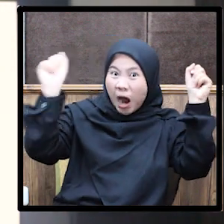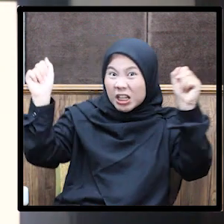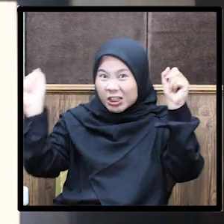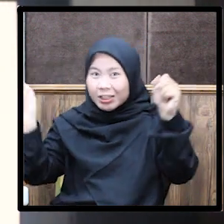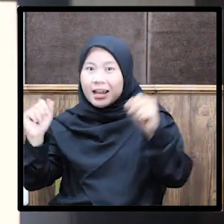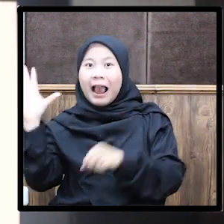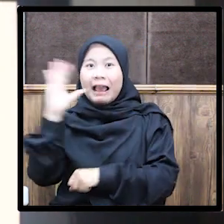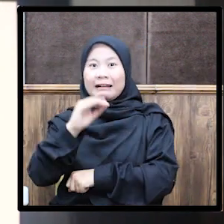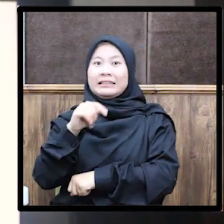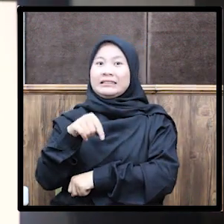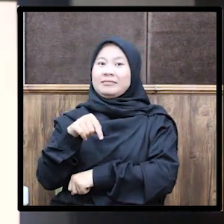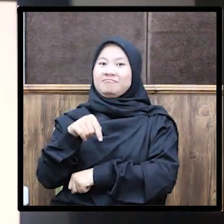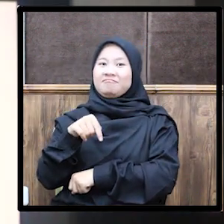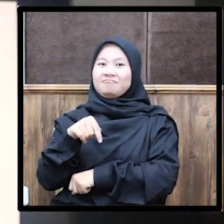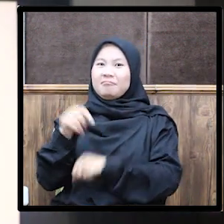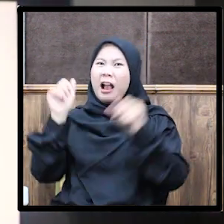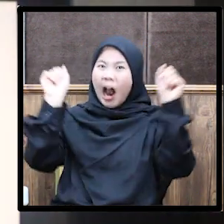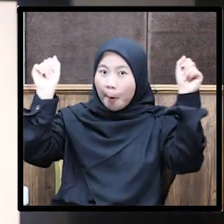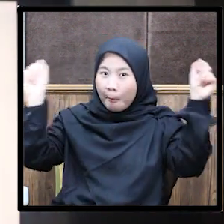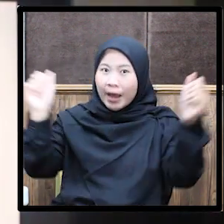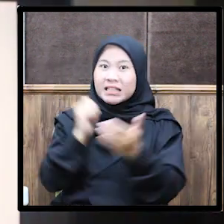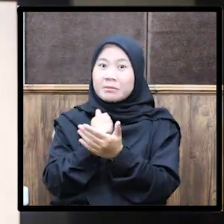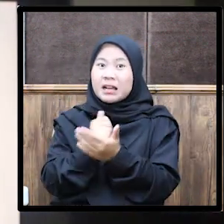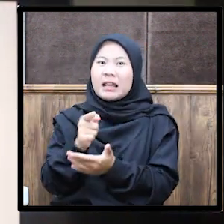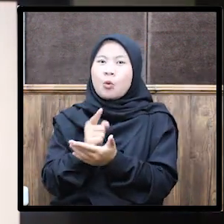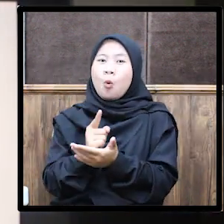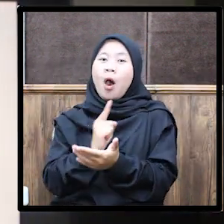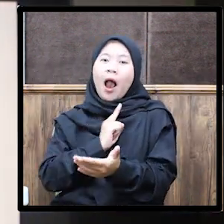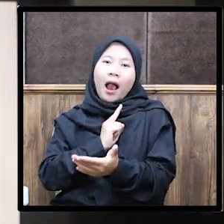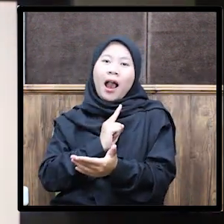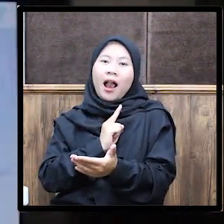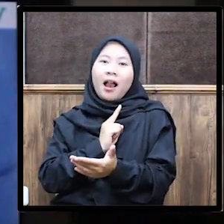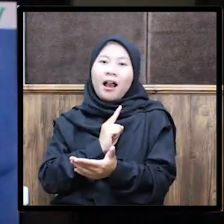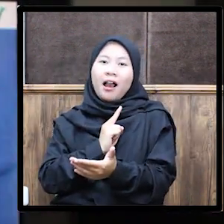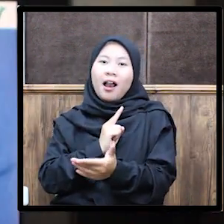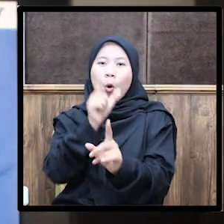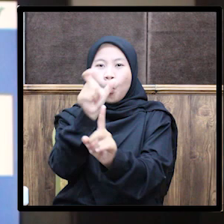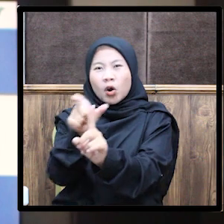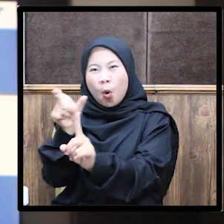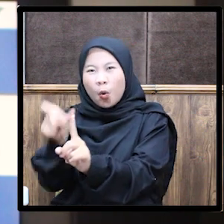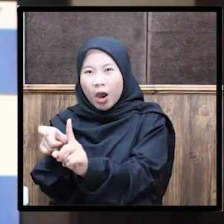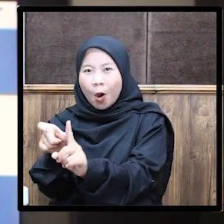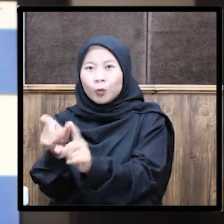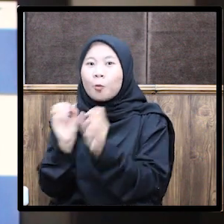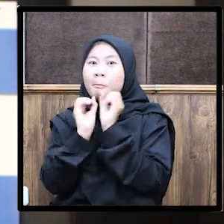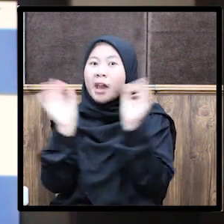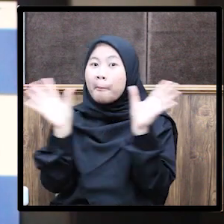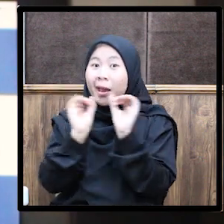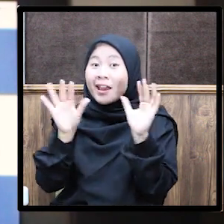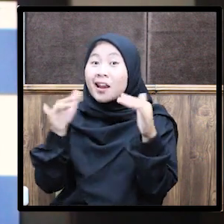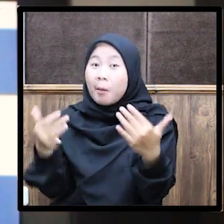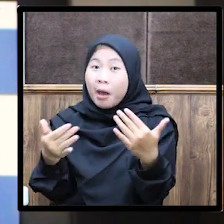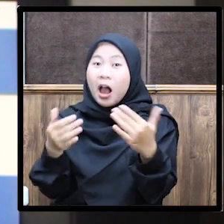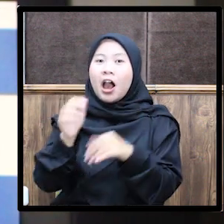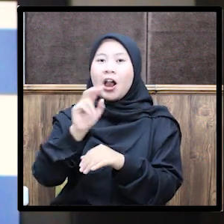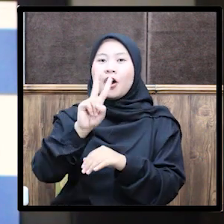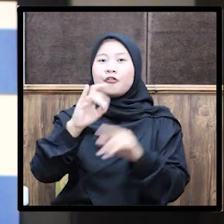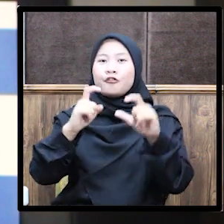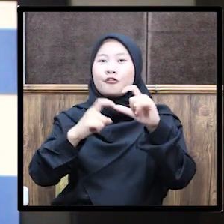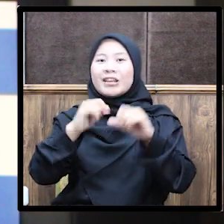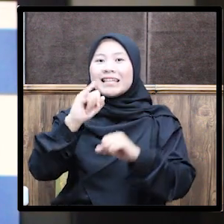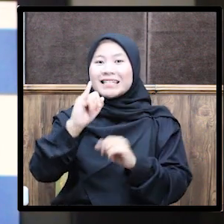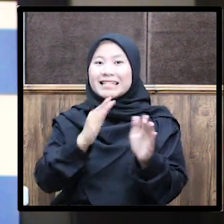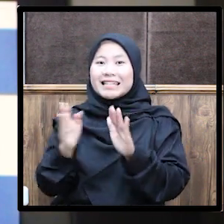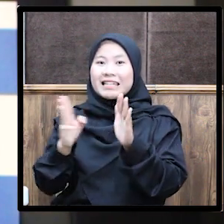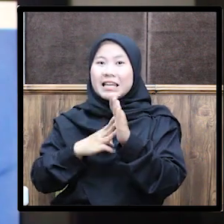ini. Kampanye itu kan sejatinya hak dari peserta pemilu untuk menyampaikan visi misi, untuk memberikan informasi apa yang akan dia lakukan ke